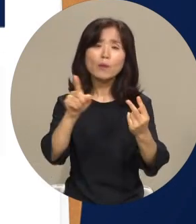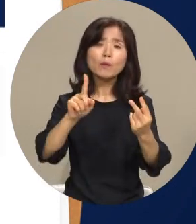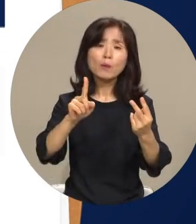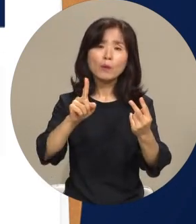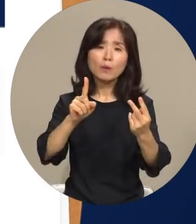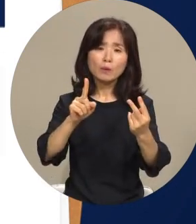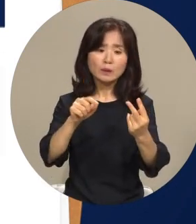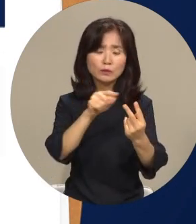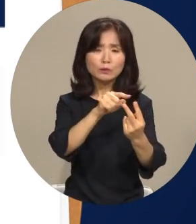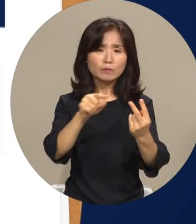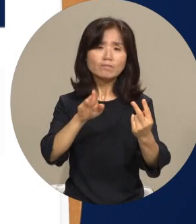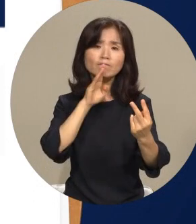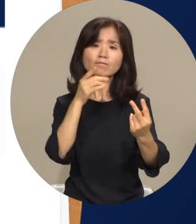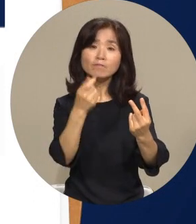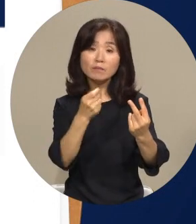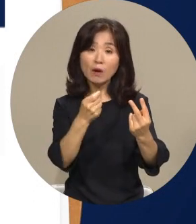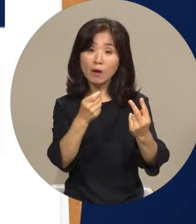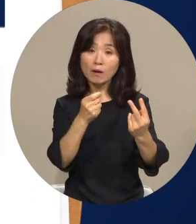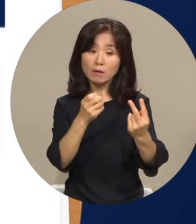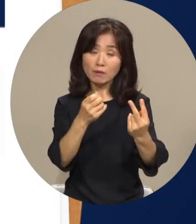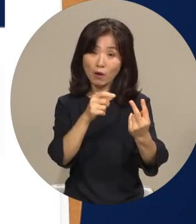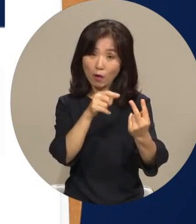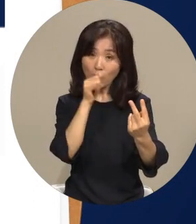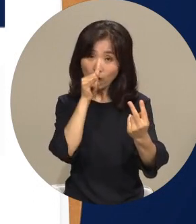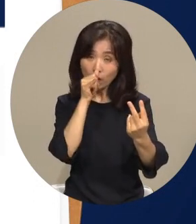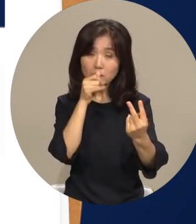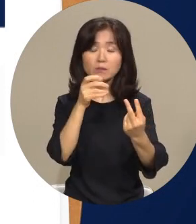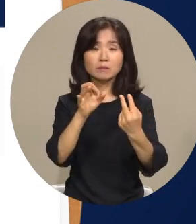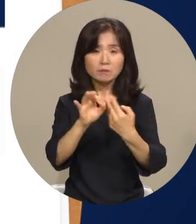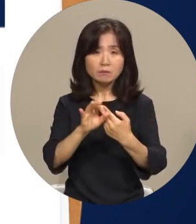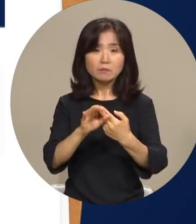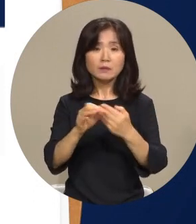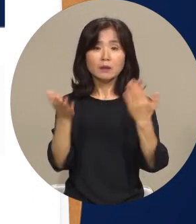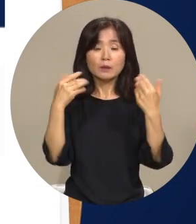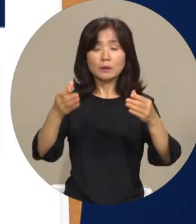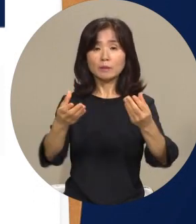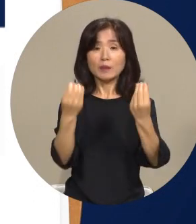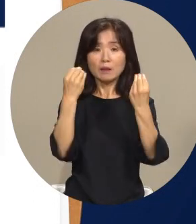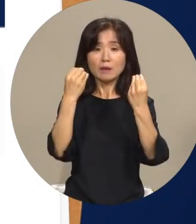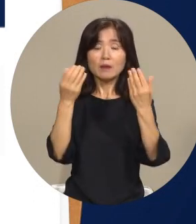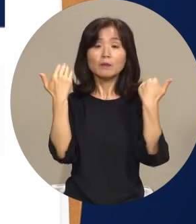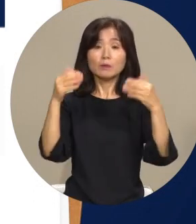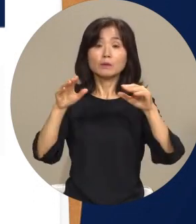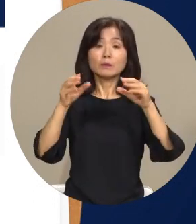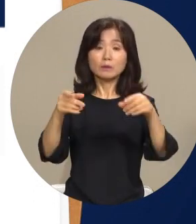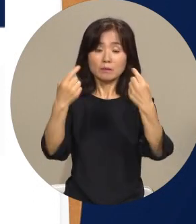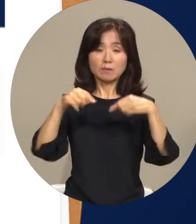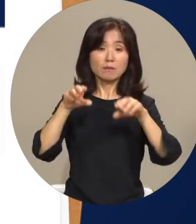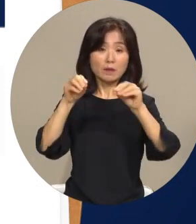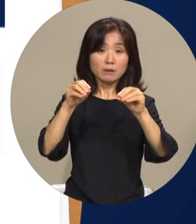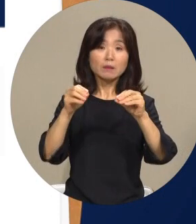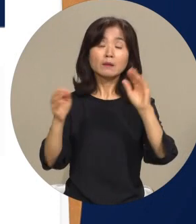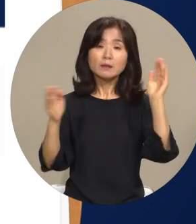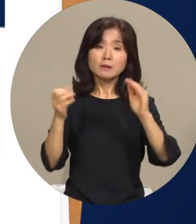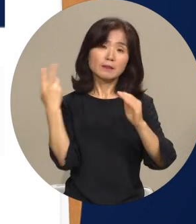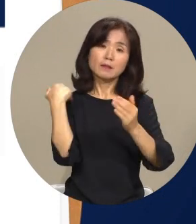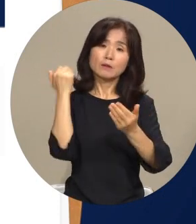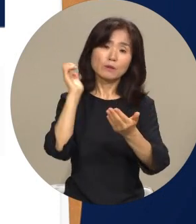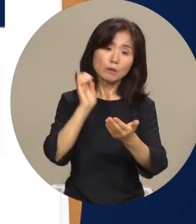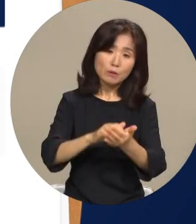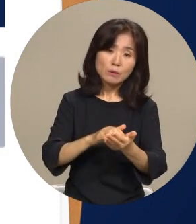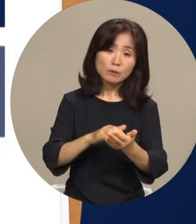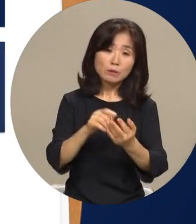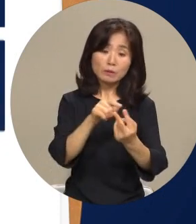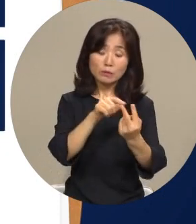하나라도 그렇다는 답이 나오면 정확 상태였던 학생은 학교로 돌아가고 개별학교육팀은 다른 방식의 교육과